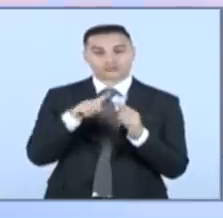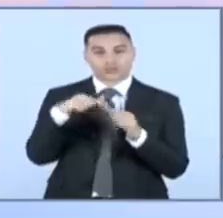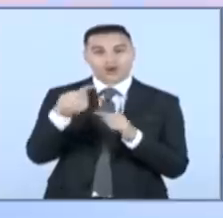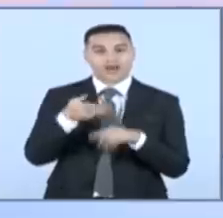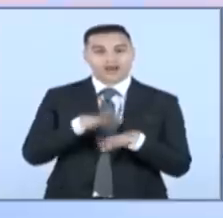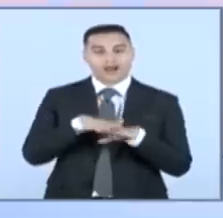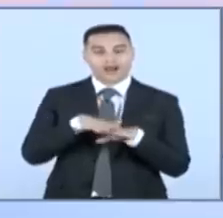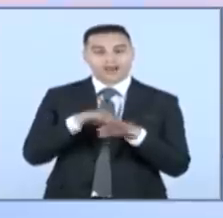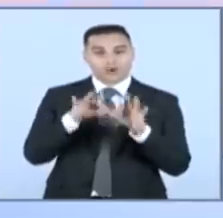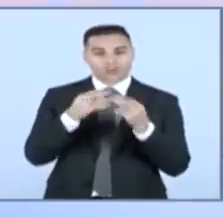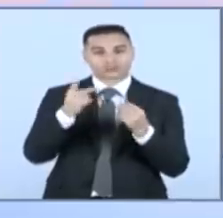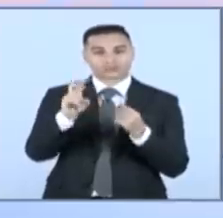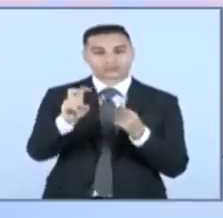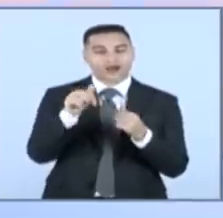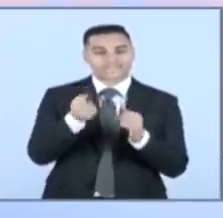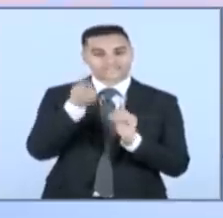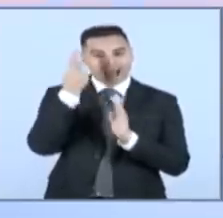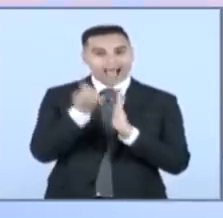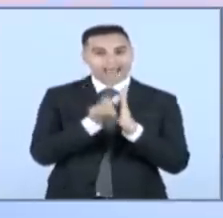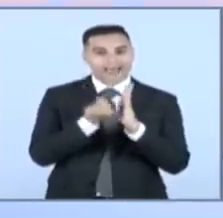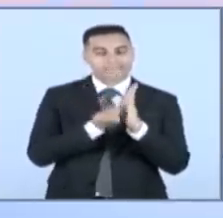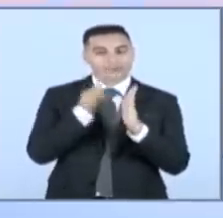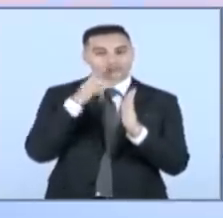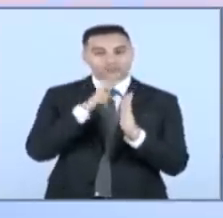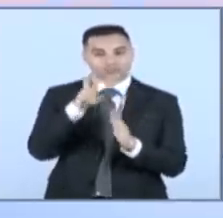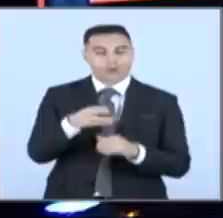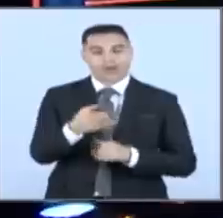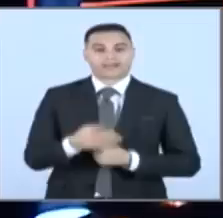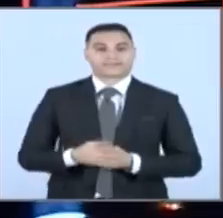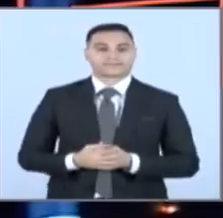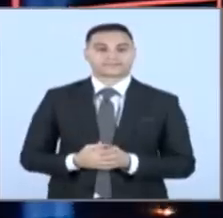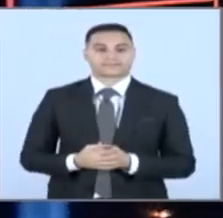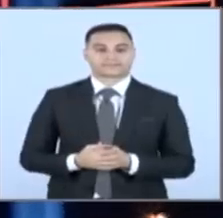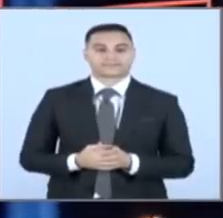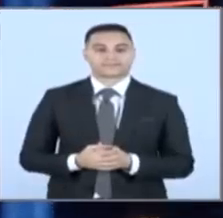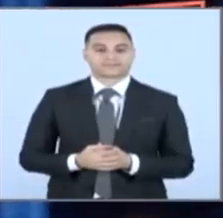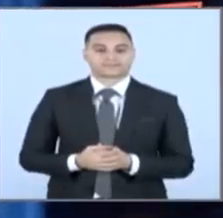سؤال لعيلة طه في الأدب، أدب والسؤال.